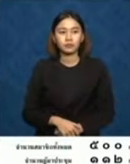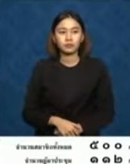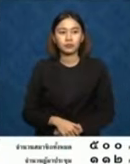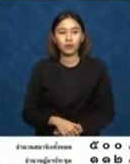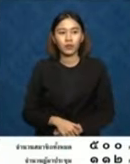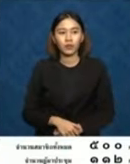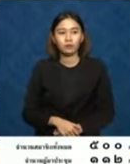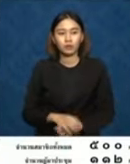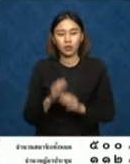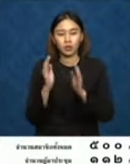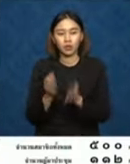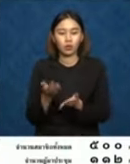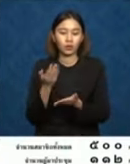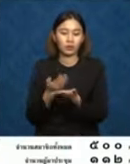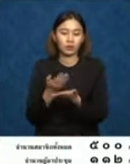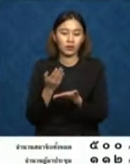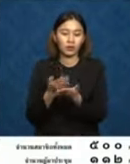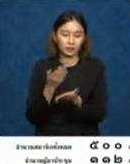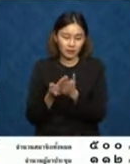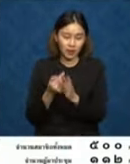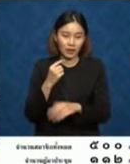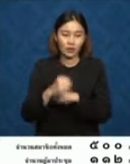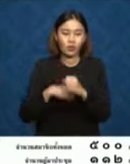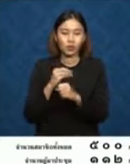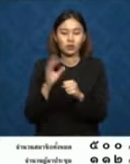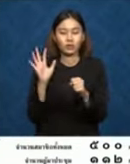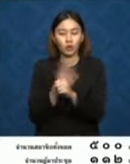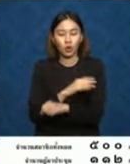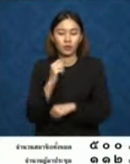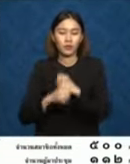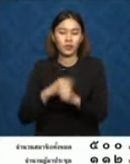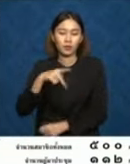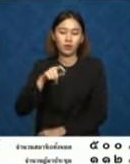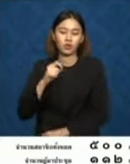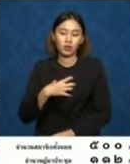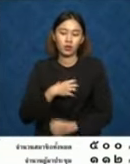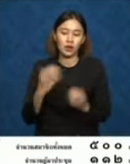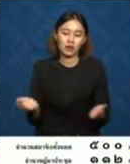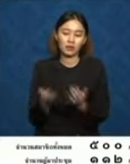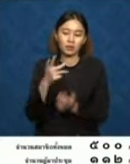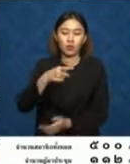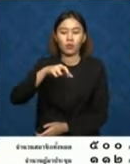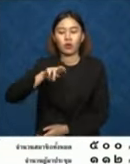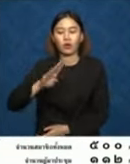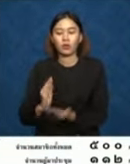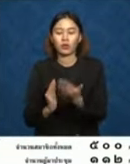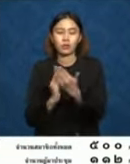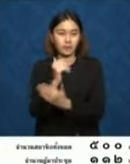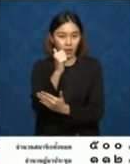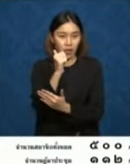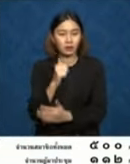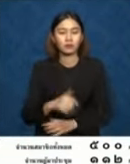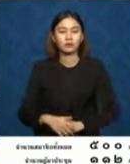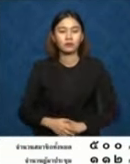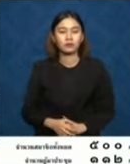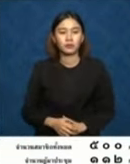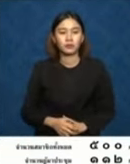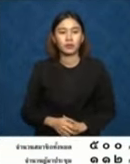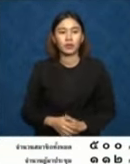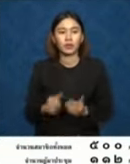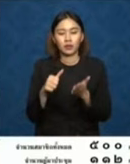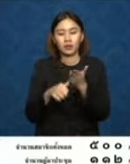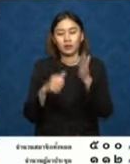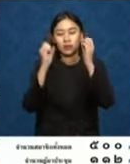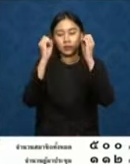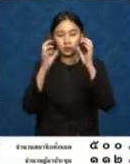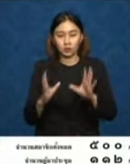และผู้รับบำเหน็จพิเศษรายเดือนพ.ศ.นะครับอยากจะให้สนับสนุนร่างพระราชบัญญัตินี้ให้ผ่านสภาแล้วก็เรื่องหนี้สินของ